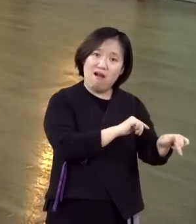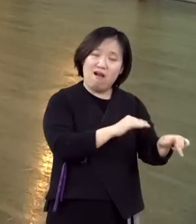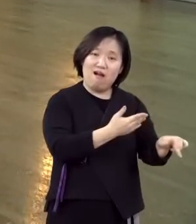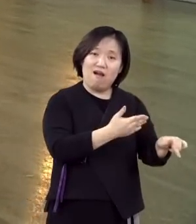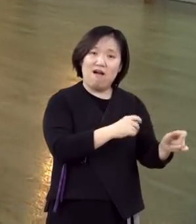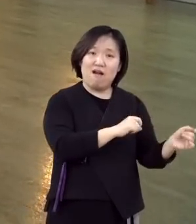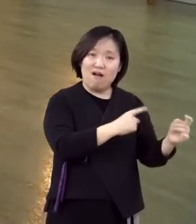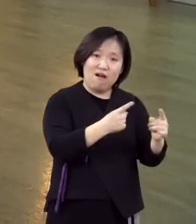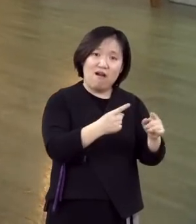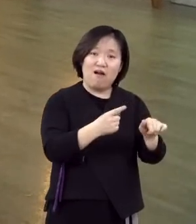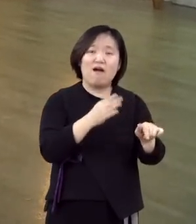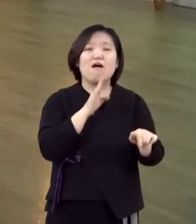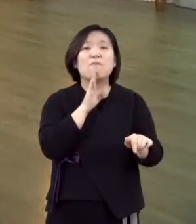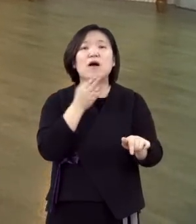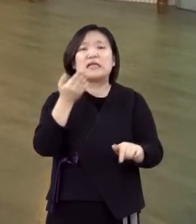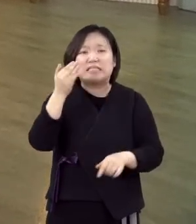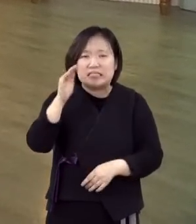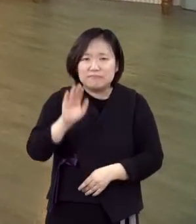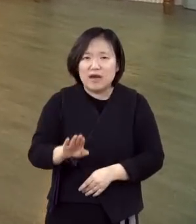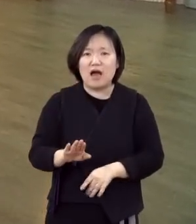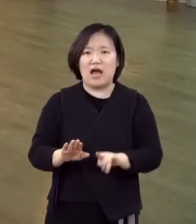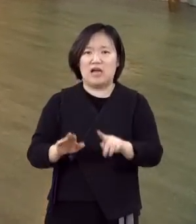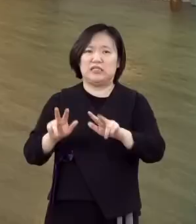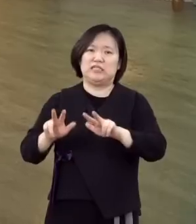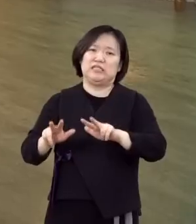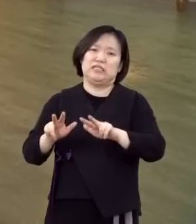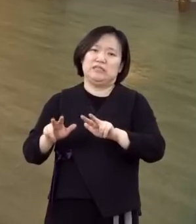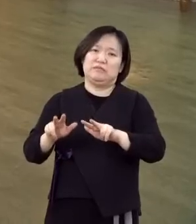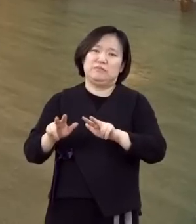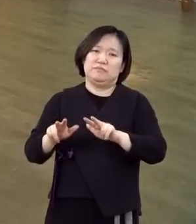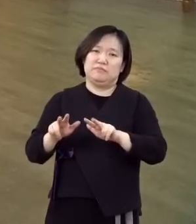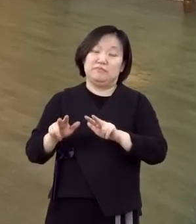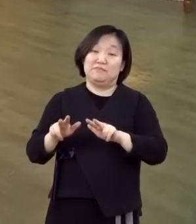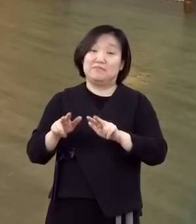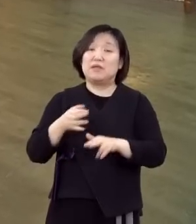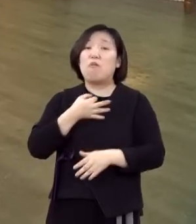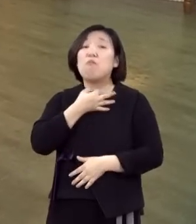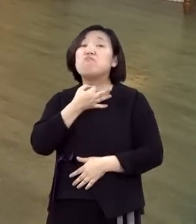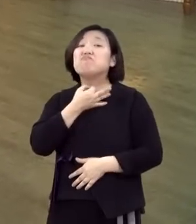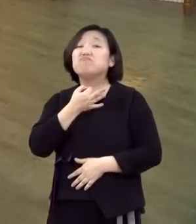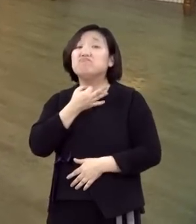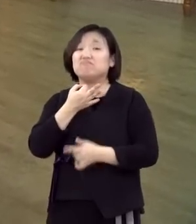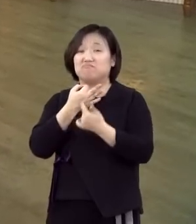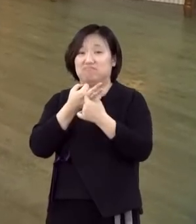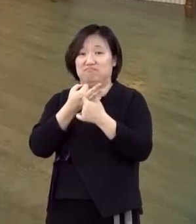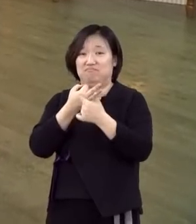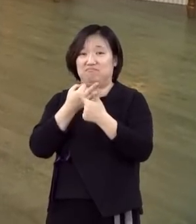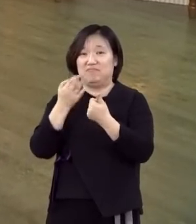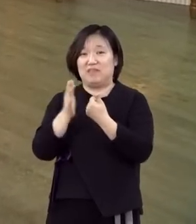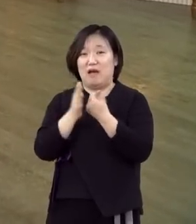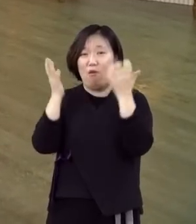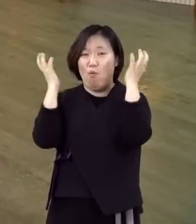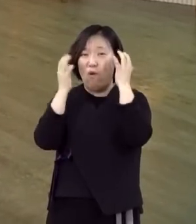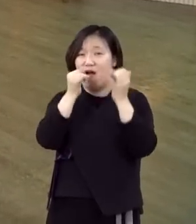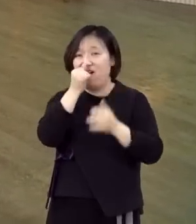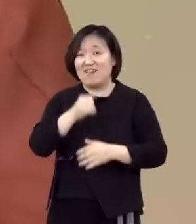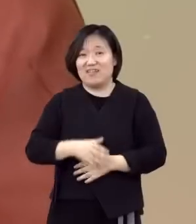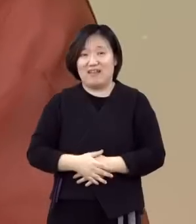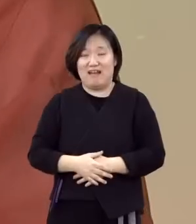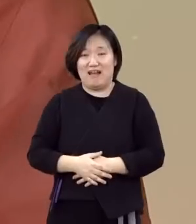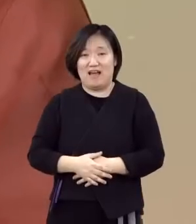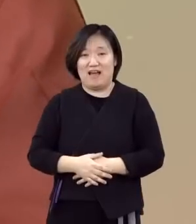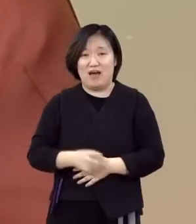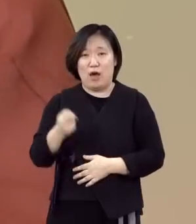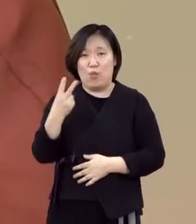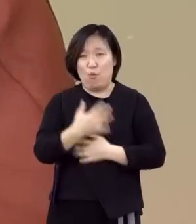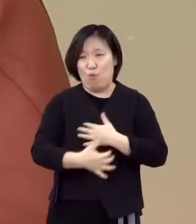,내가아는몇몇스님들은 여전히 ​​후유증으로고통받고있었다. 그들은그물고기를